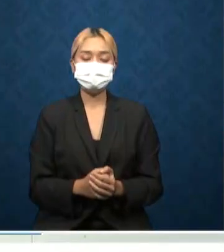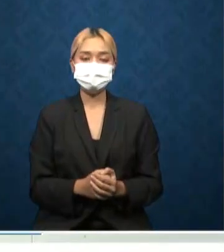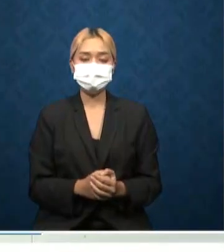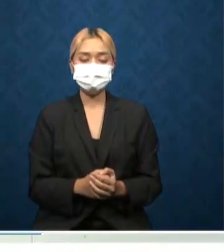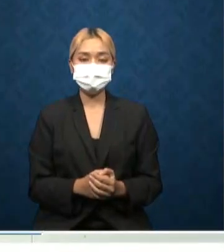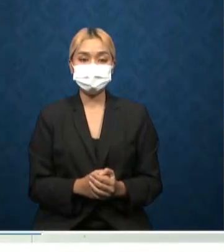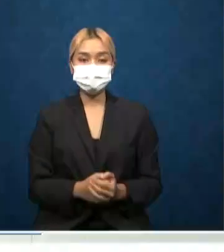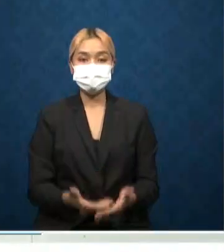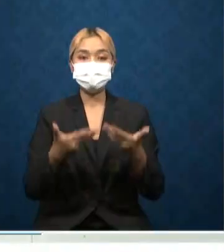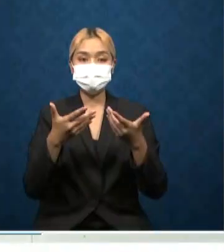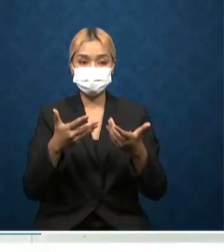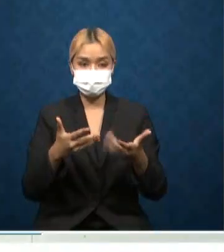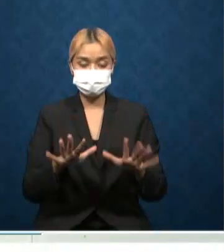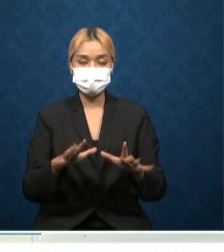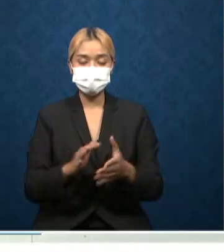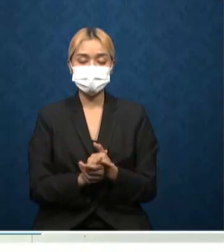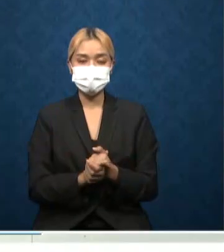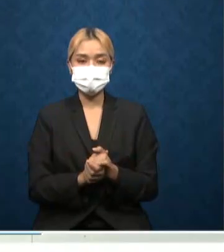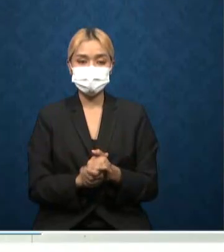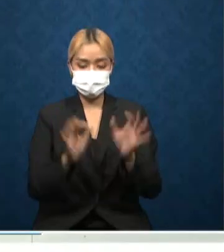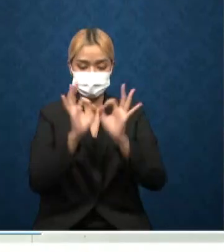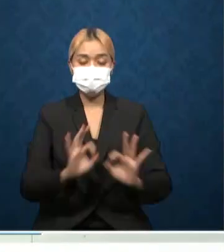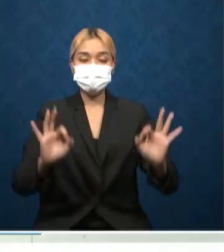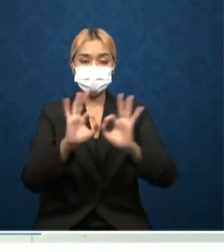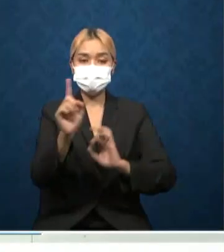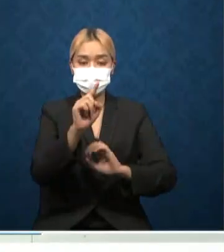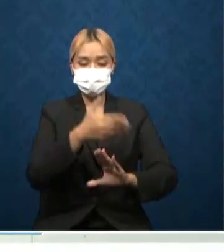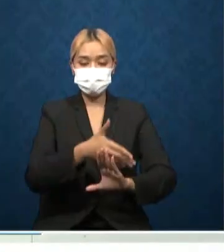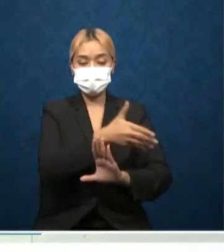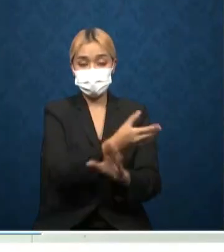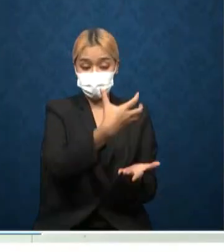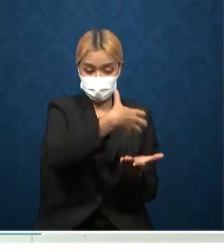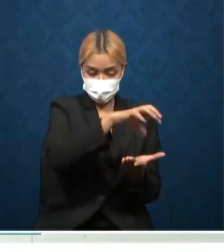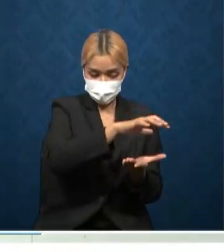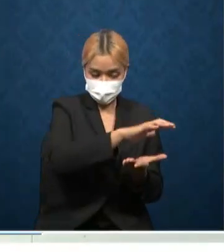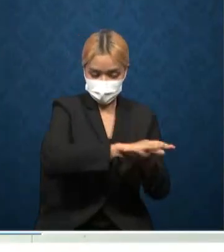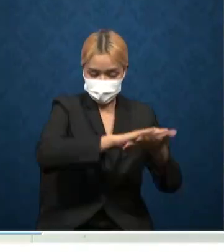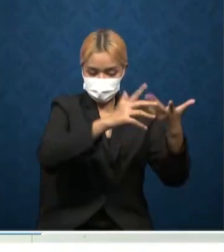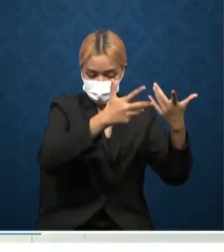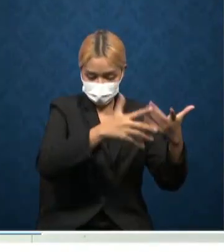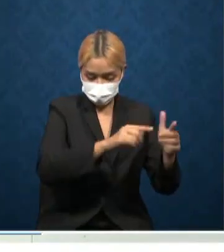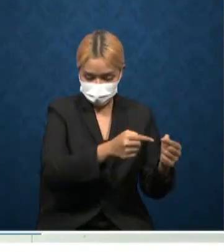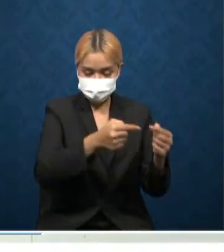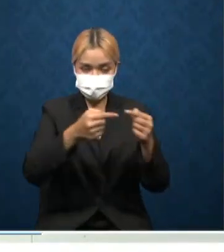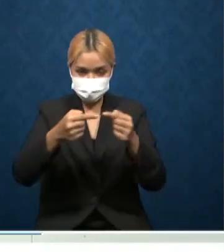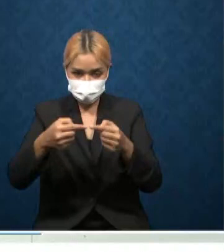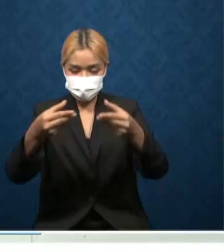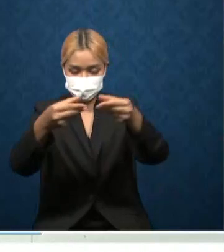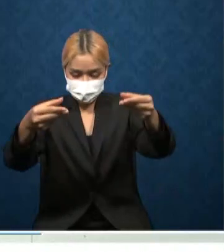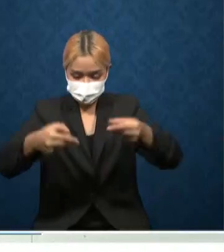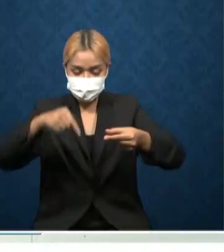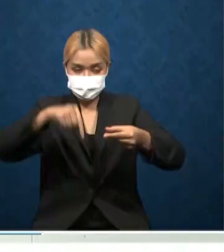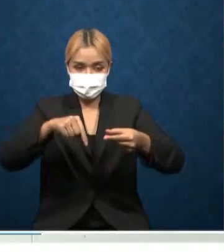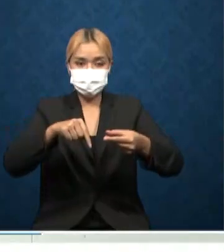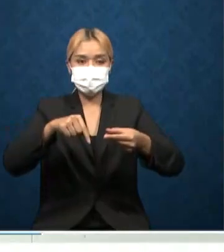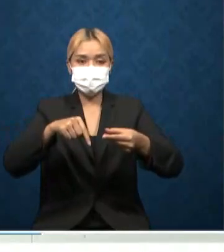นอกจากสาระสำคัญที่กระผมได้นำเสนอมาแล้วนั้นในรายงานการปฏิบัติงานของคณะกรรมการการเลือกตั้ง